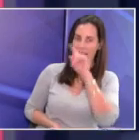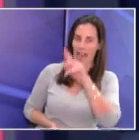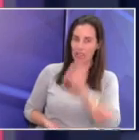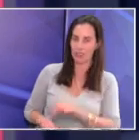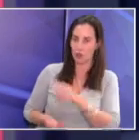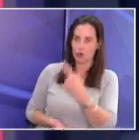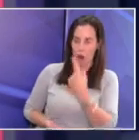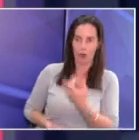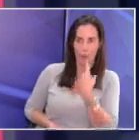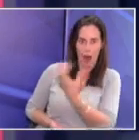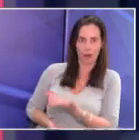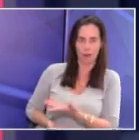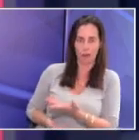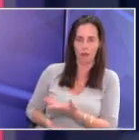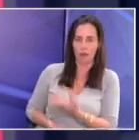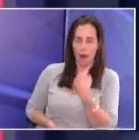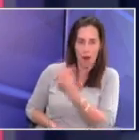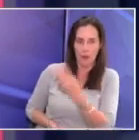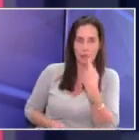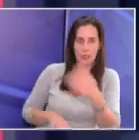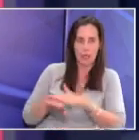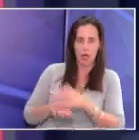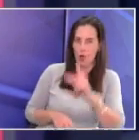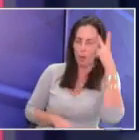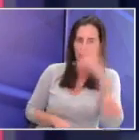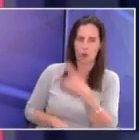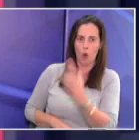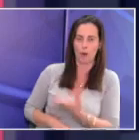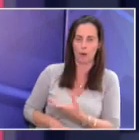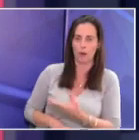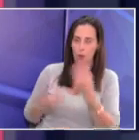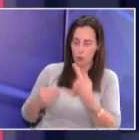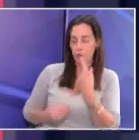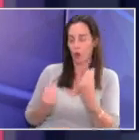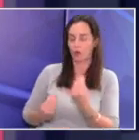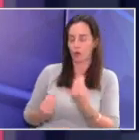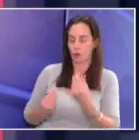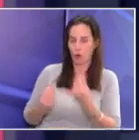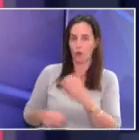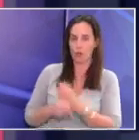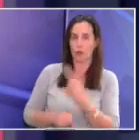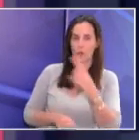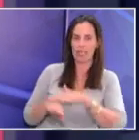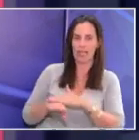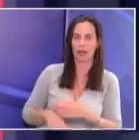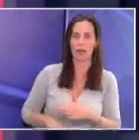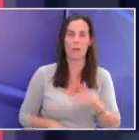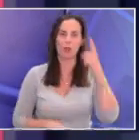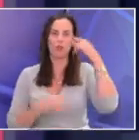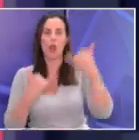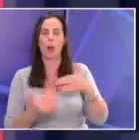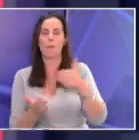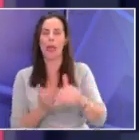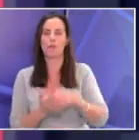באותו רגע, שהוא אמר את זה, כי אמרתי לידו. אמרתי לו, תתנצל, כי לא מבינים את הדברים שלך, וטוב הוא עשה שהוא יתנצל. ומה את חושבת היום